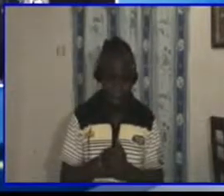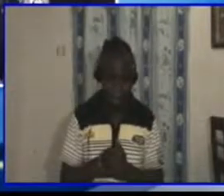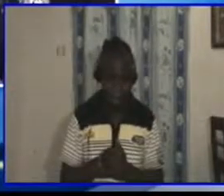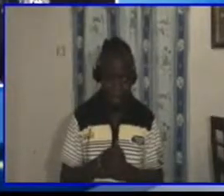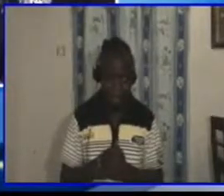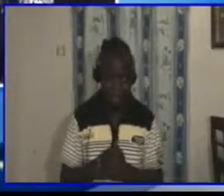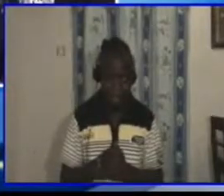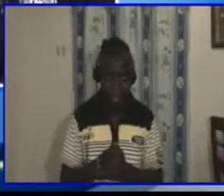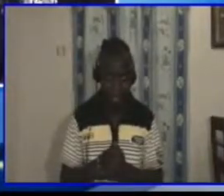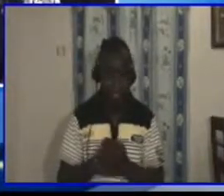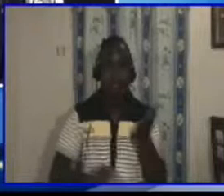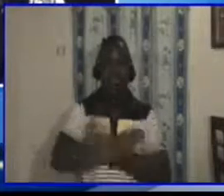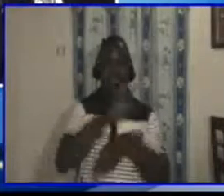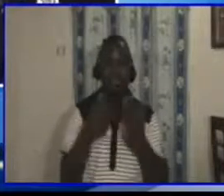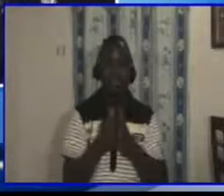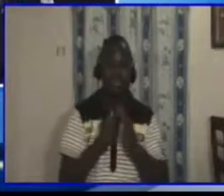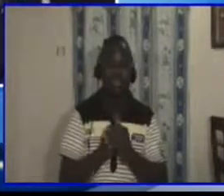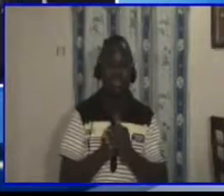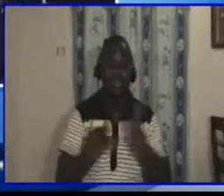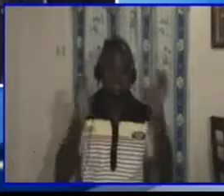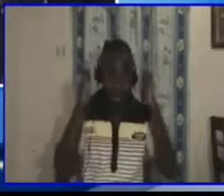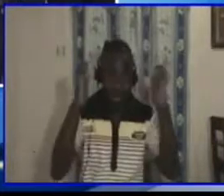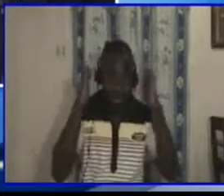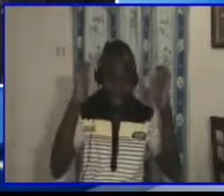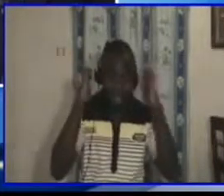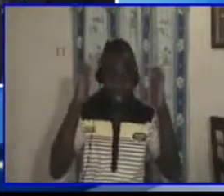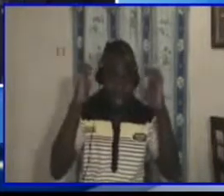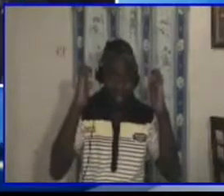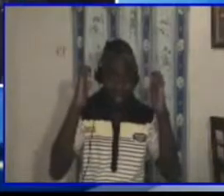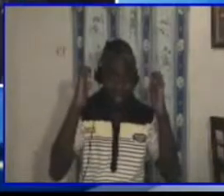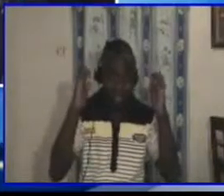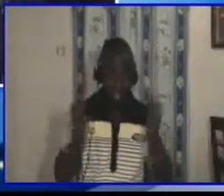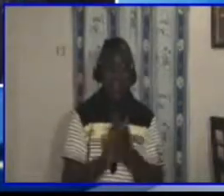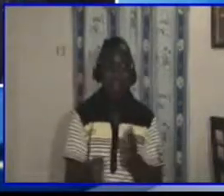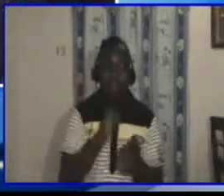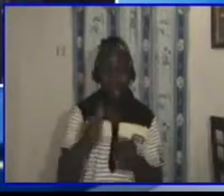ci sono differenti insegnamenti sui tuoni